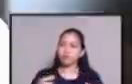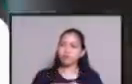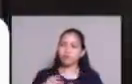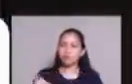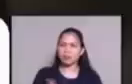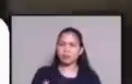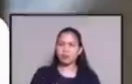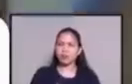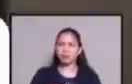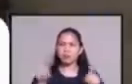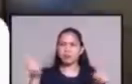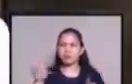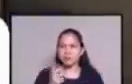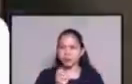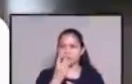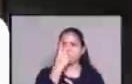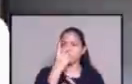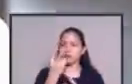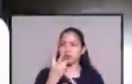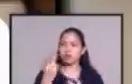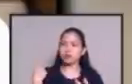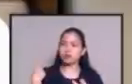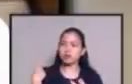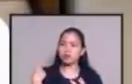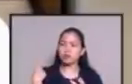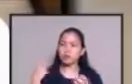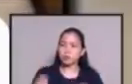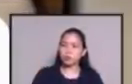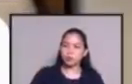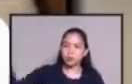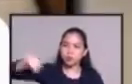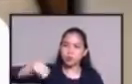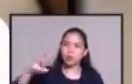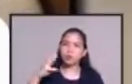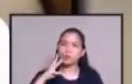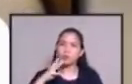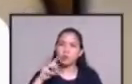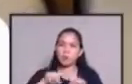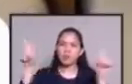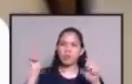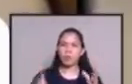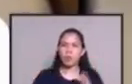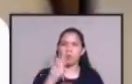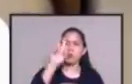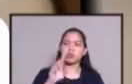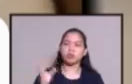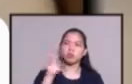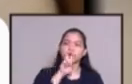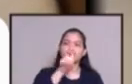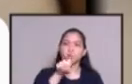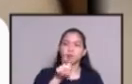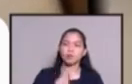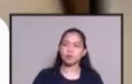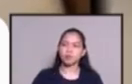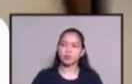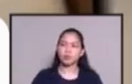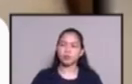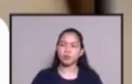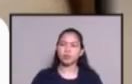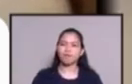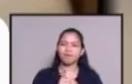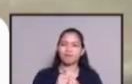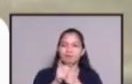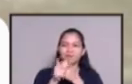sana siya ng may lumitaw na daga sa inidoro. Binuhusan niya ito ng tubig pero biglang lumabas ang sawa. Doon na raw